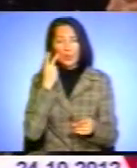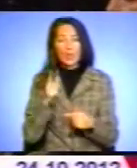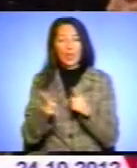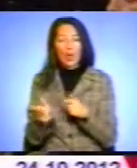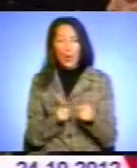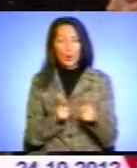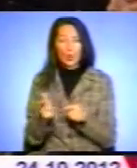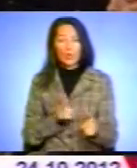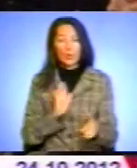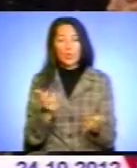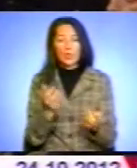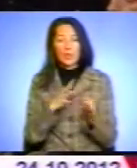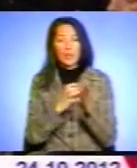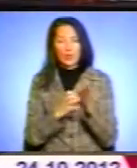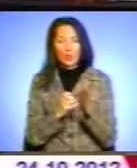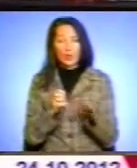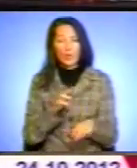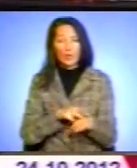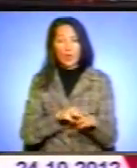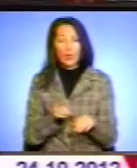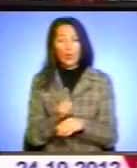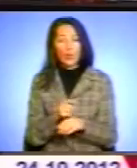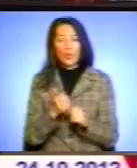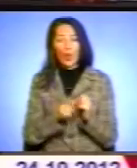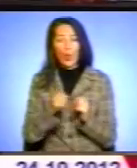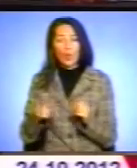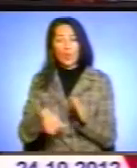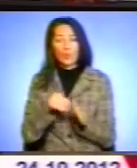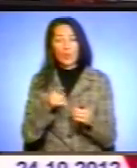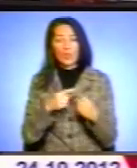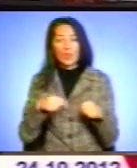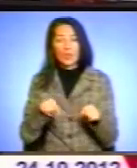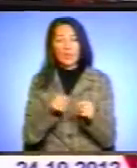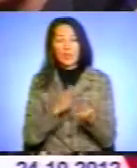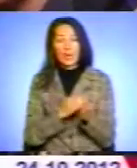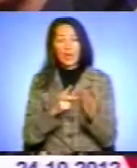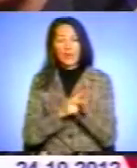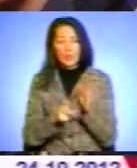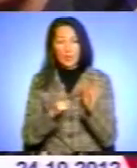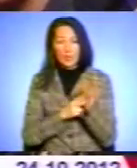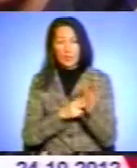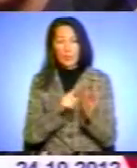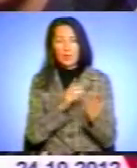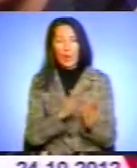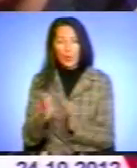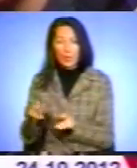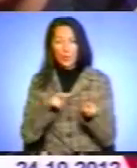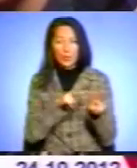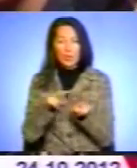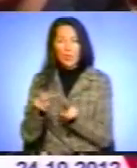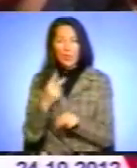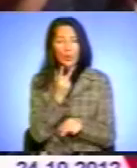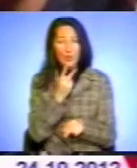900 правоохоронців. У Тернополі на кожній виборчій дільниці їх є 87. За порядком стежитиме по 2 міліціонери.